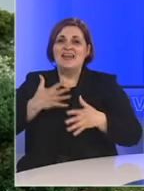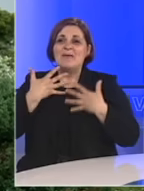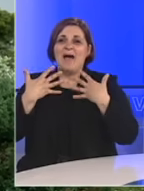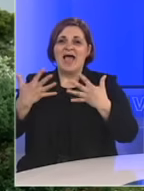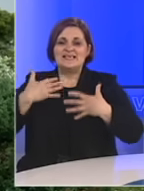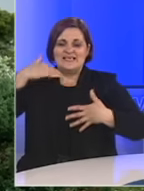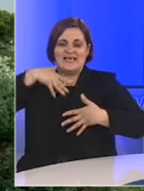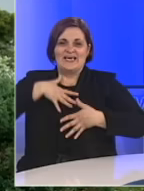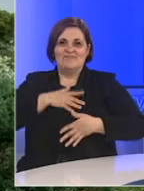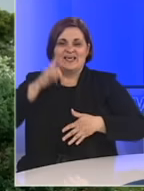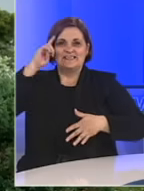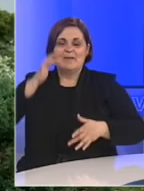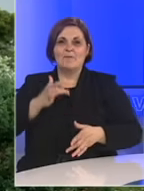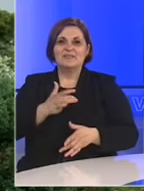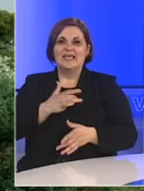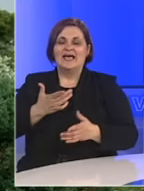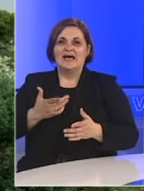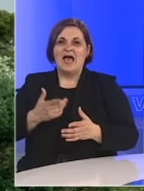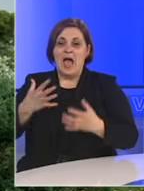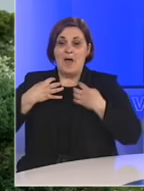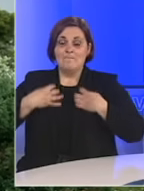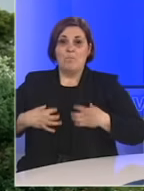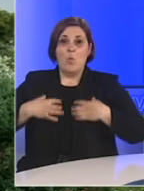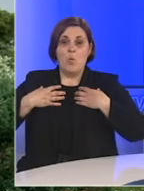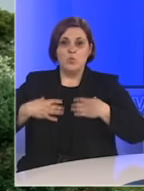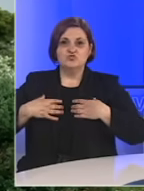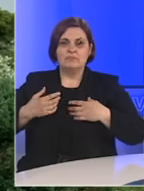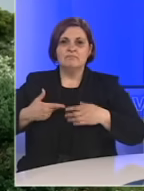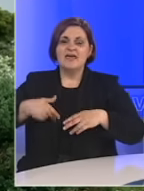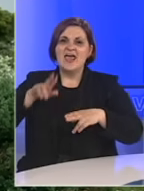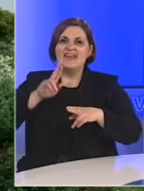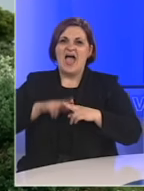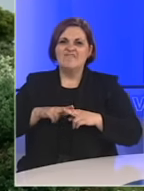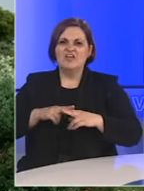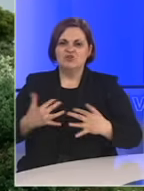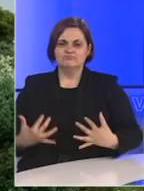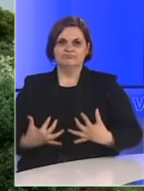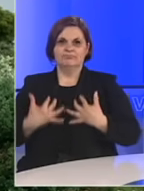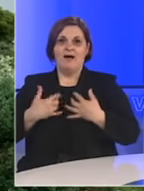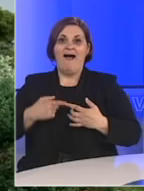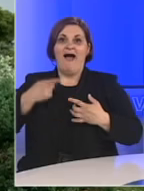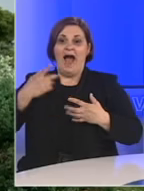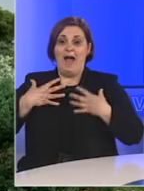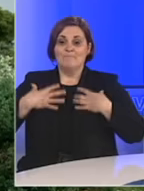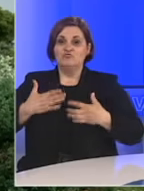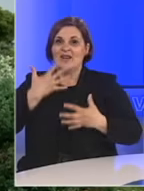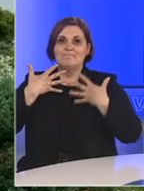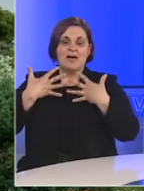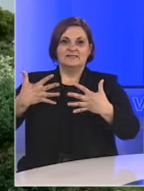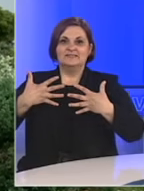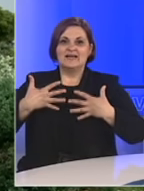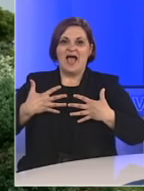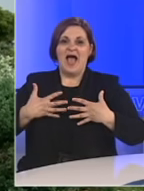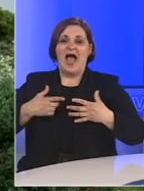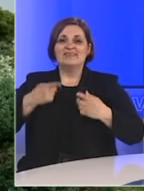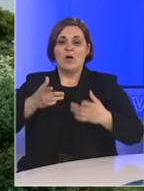kisikom. Znamo da su pluća najčešće zahvaćena i onda kao posljedica zahvaćenosti pluća i druga